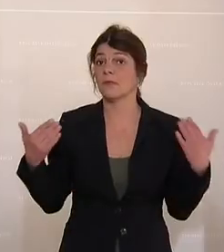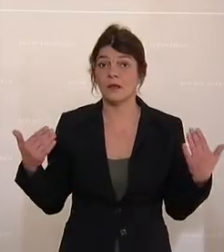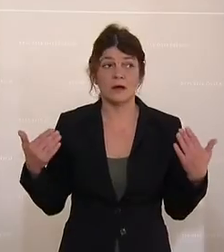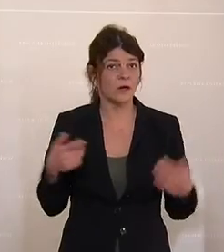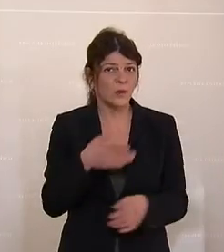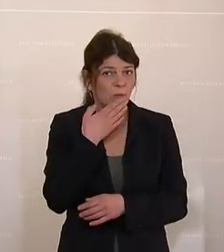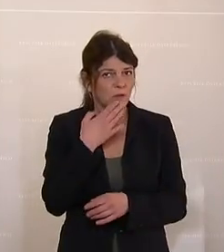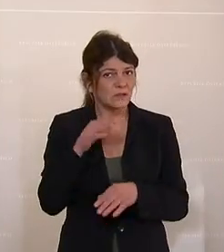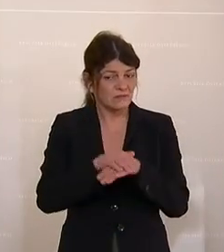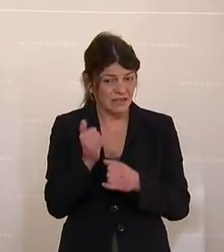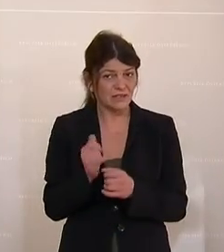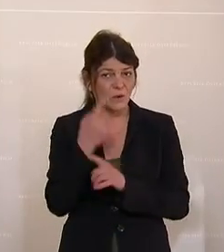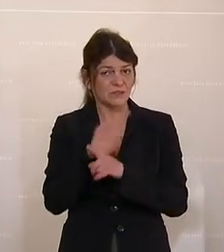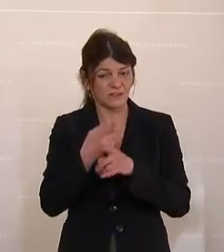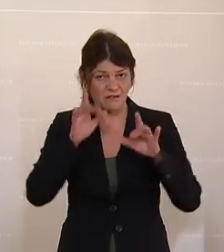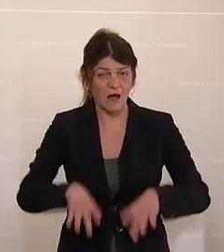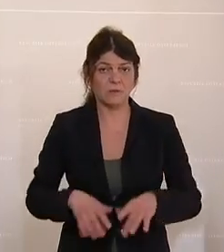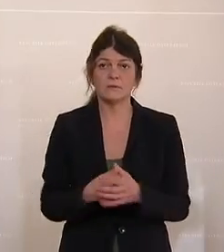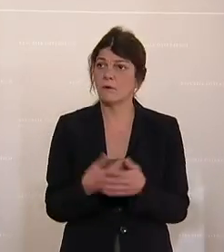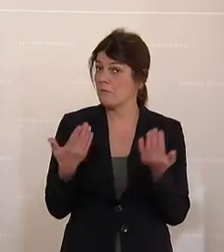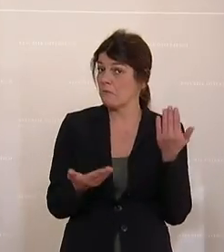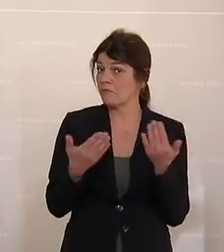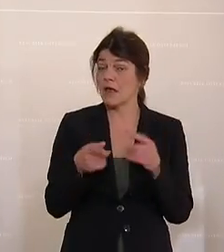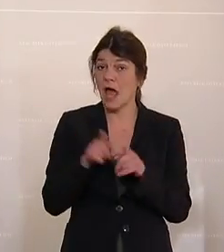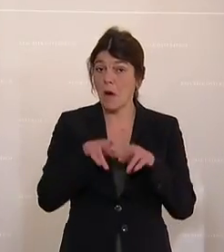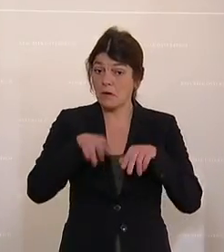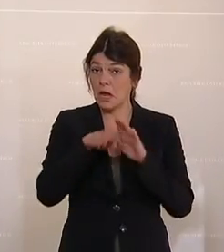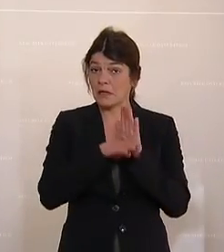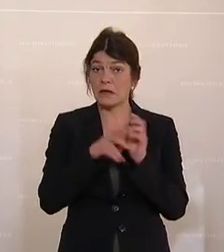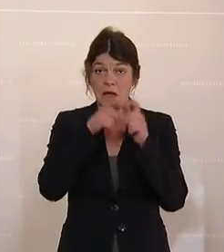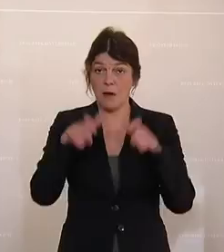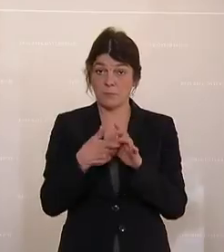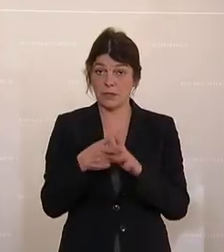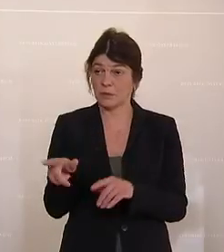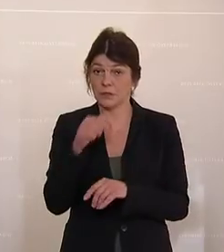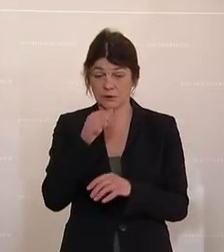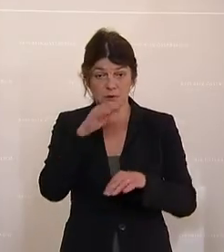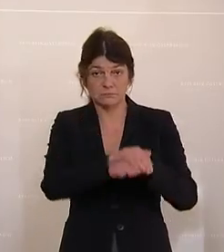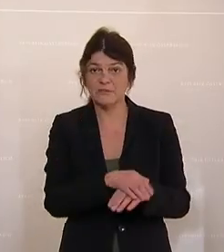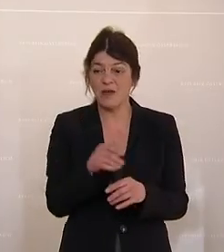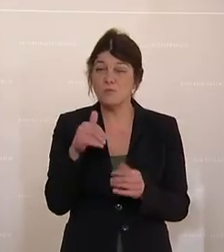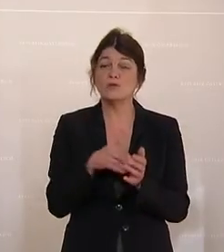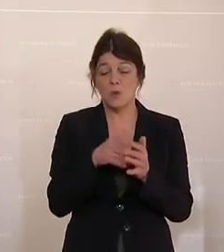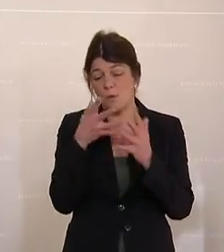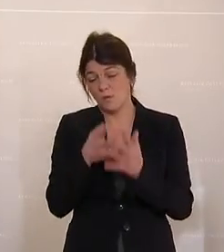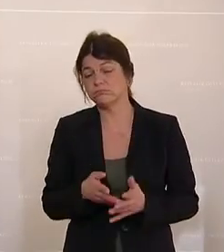nicht erkannt und möglicherweise auch die rechtlichen Rahmenbedingungen nicht, denn das wird auch noch zu klären sein.